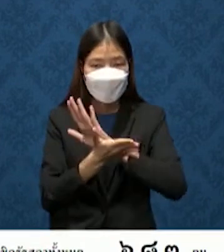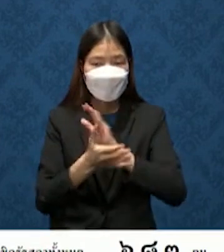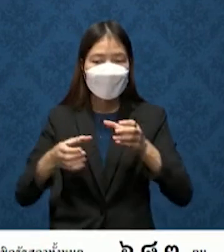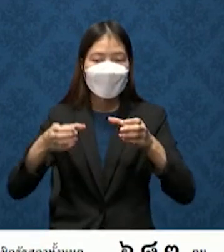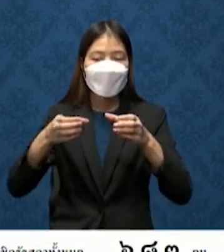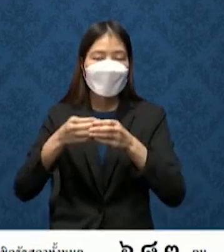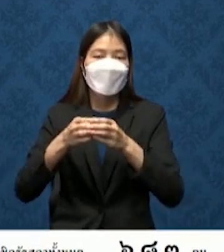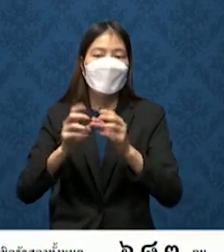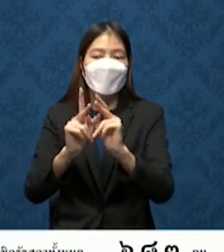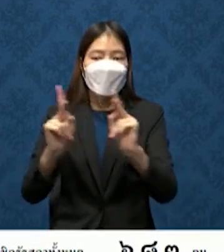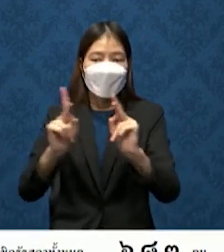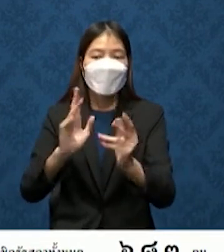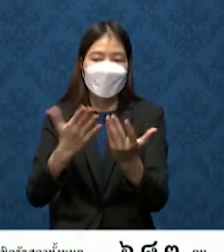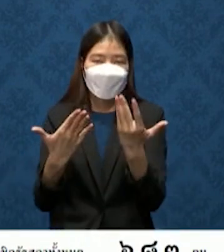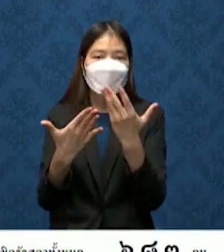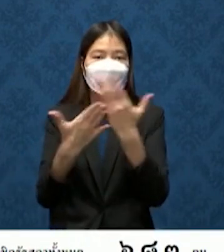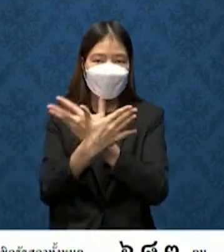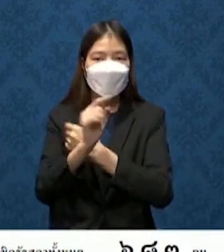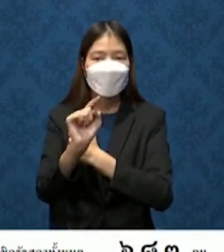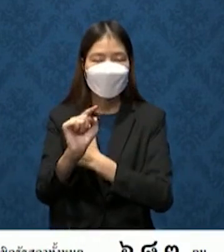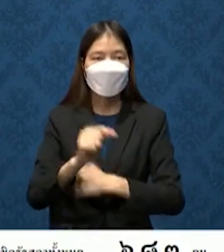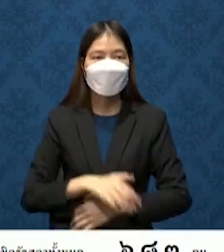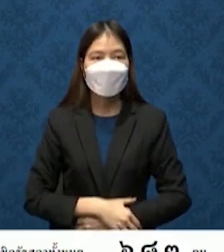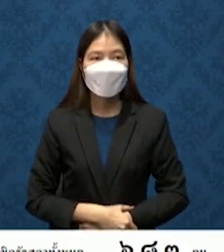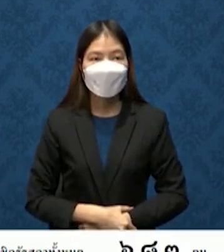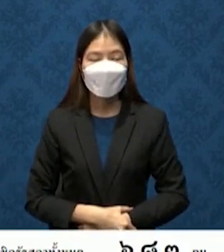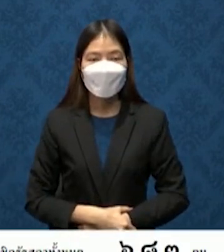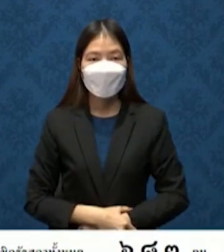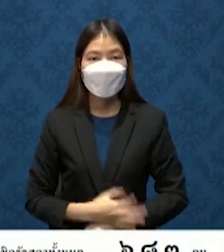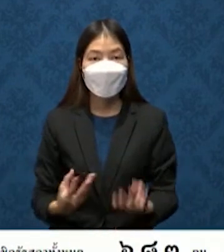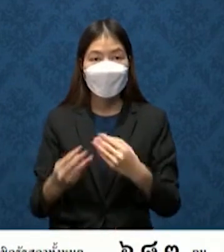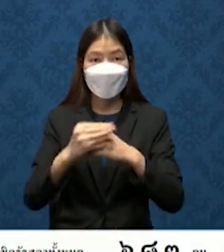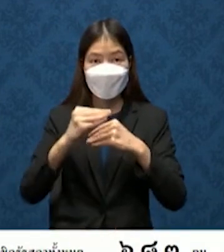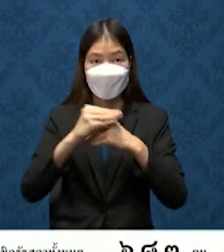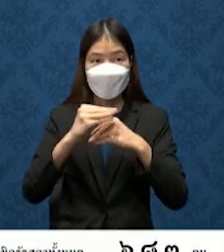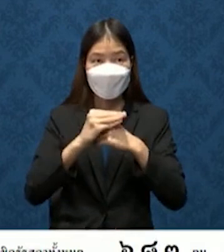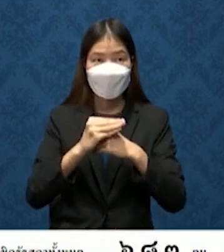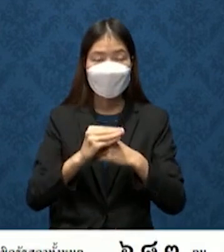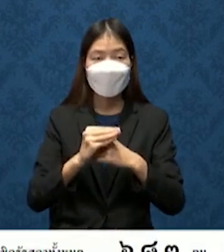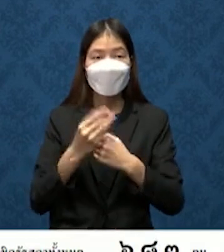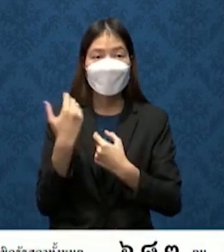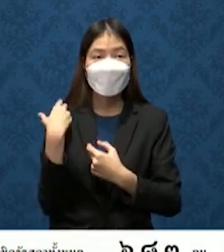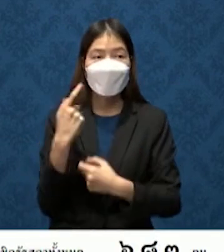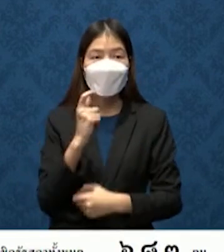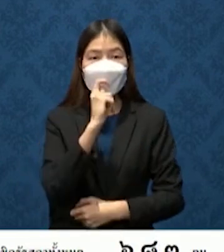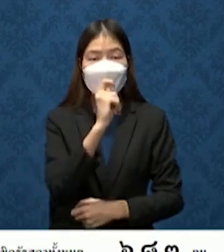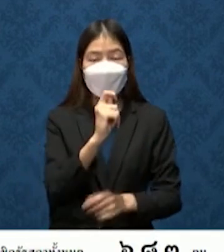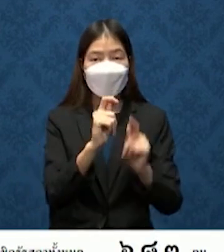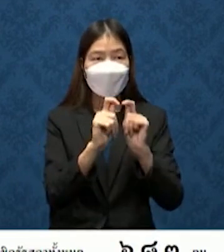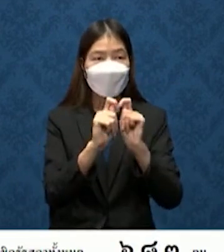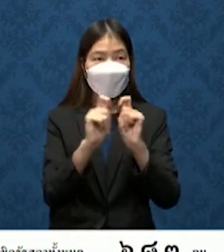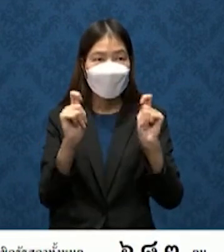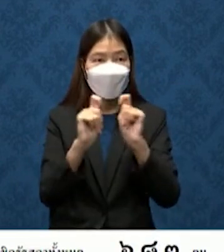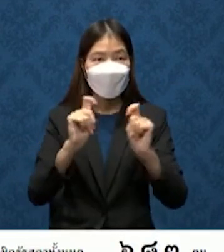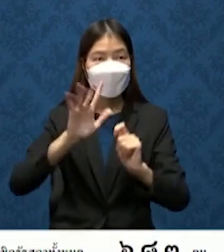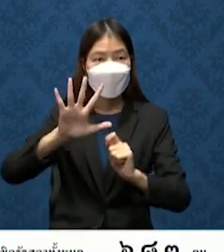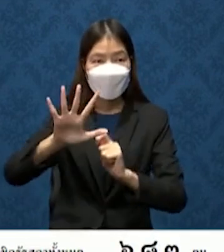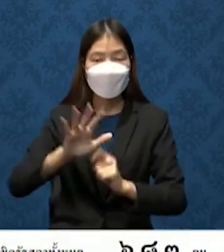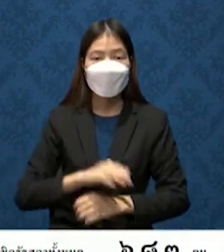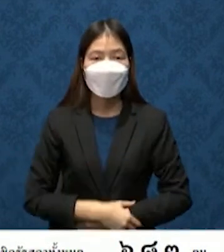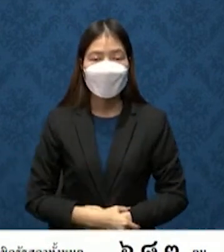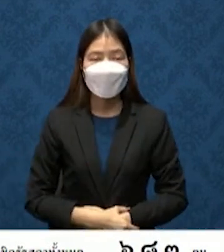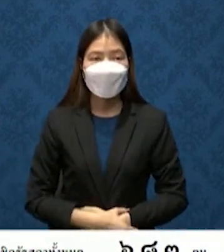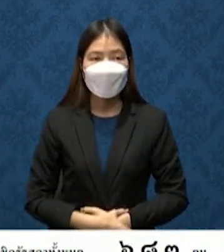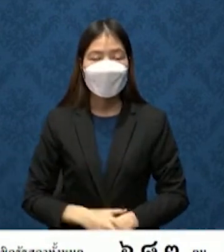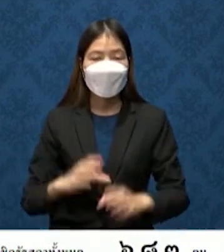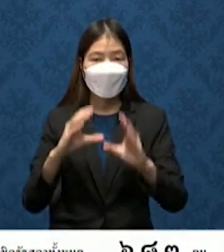สภาการศึษาไปเป็นตรนั้นแล้วก็เพิ่มอนุห้านี้แต่ว่าใน